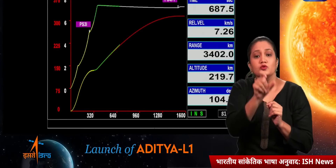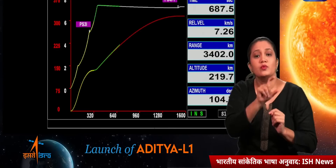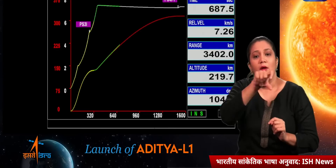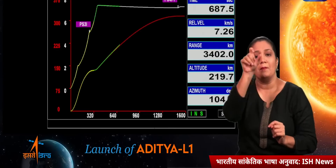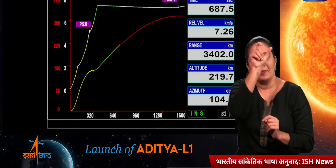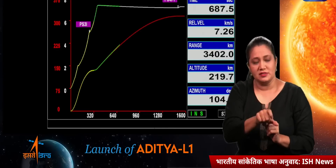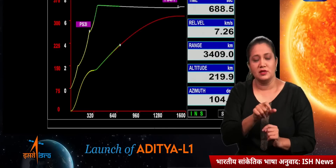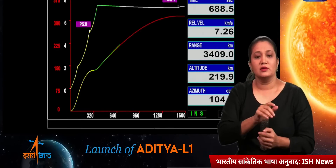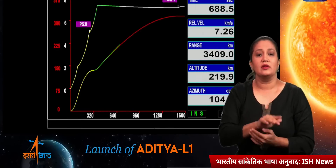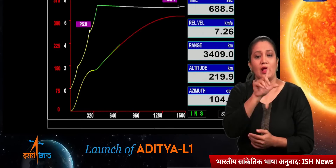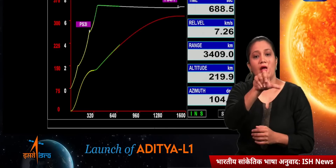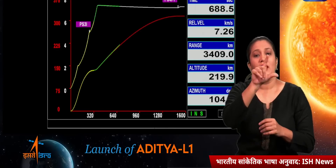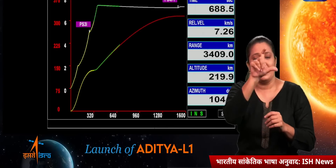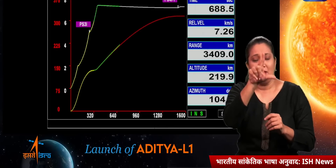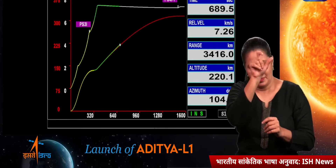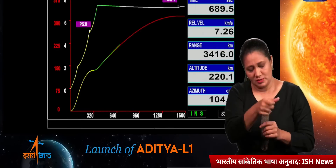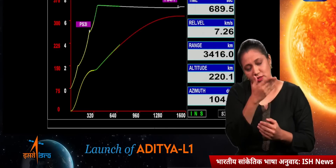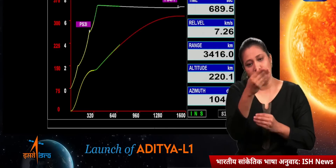लियोनार्ड ऑयलर को जाता है।